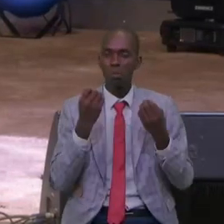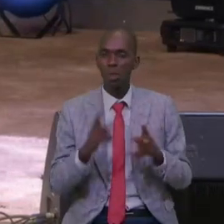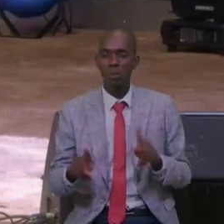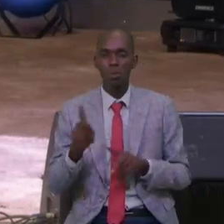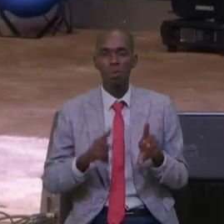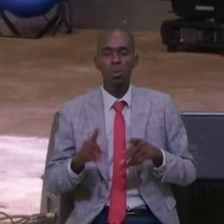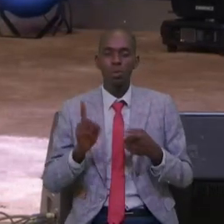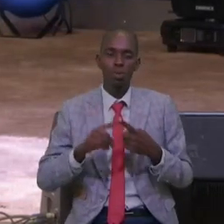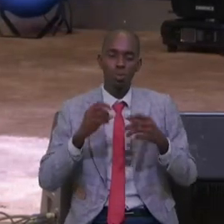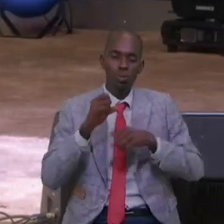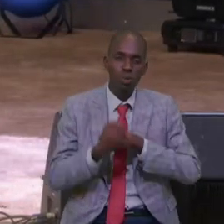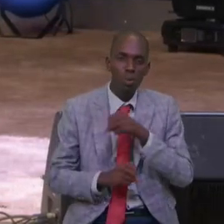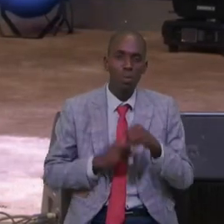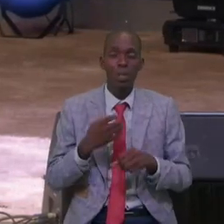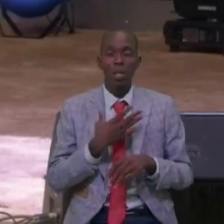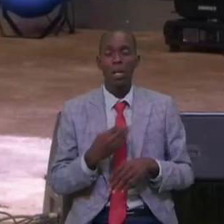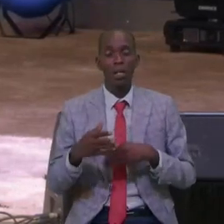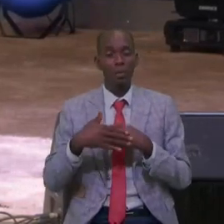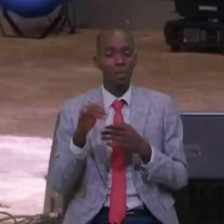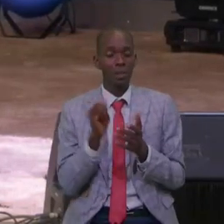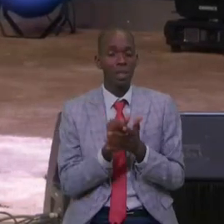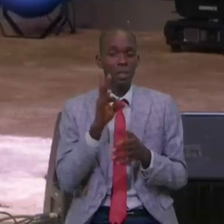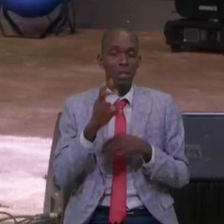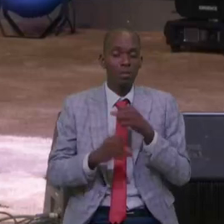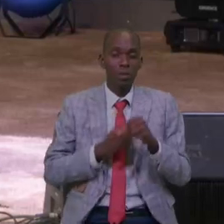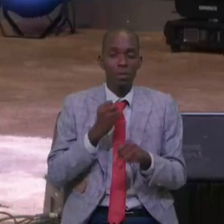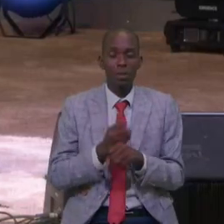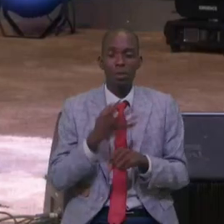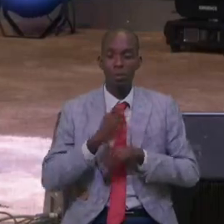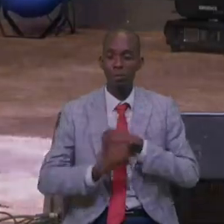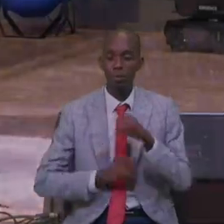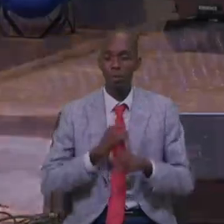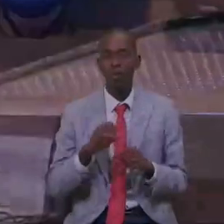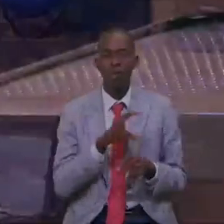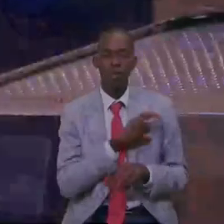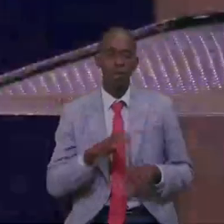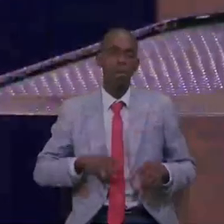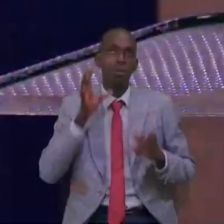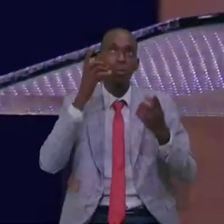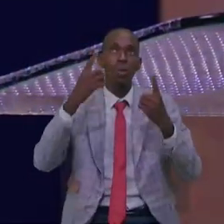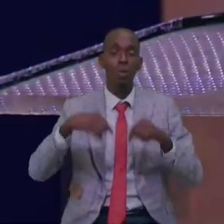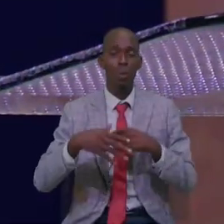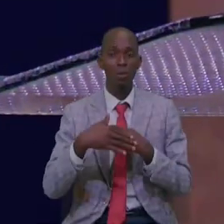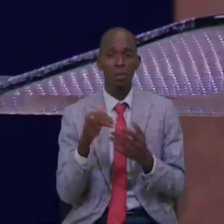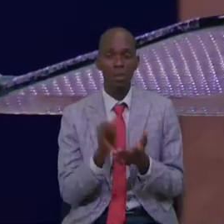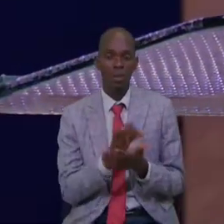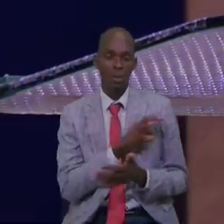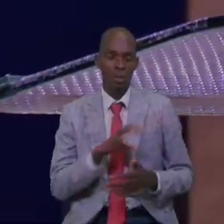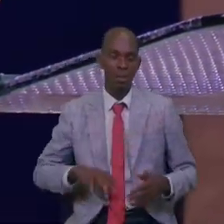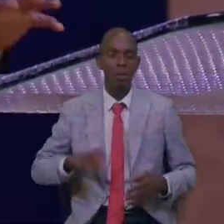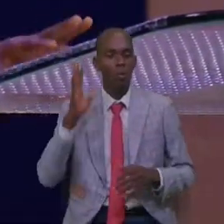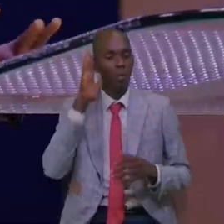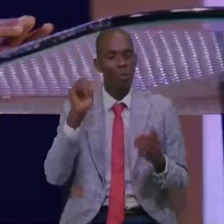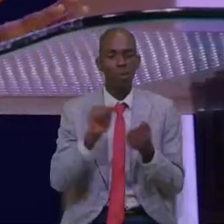année, après l'enlèvement, Christ viendra. Et lorsque Christ viendra, alors il détruira l'Antéchrist.